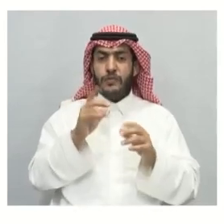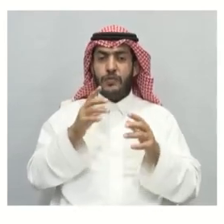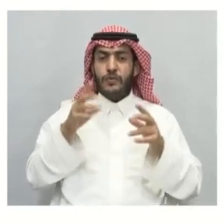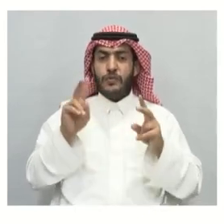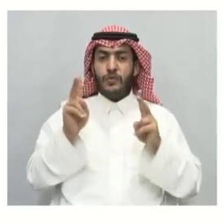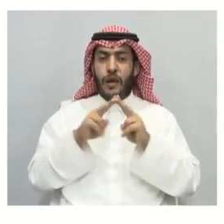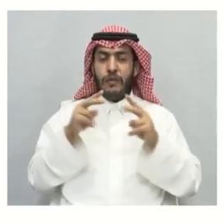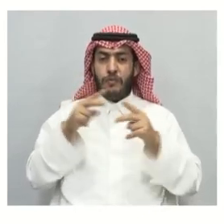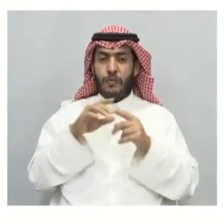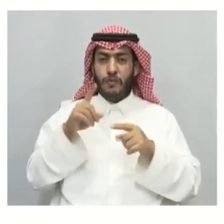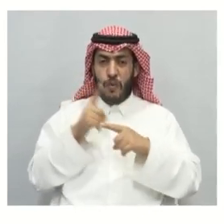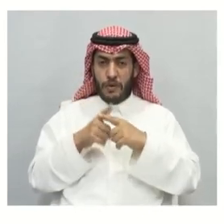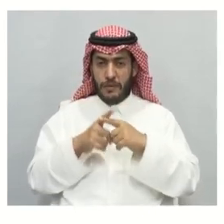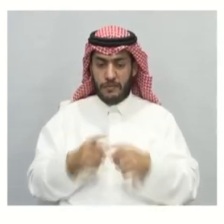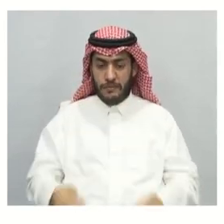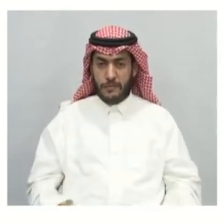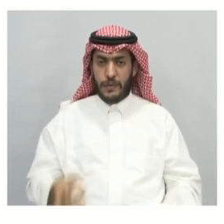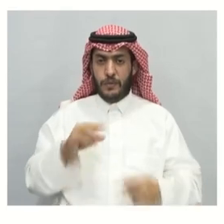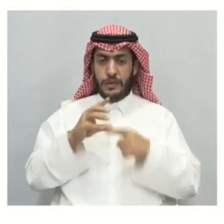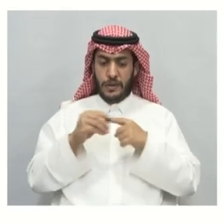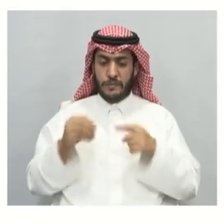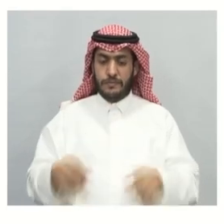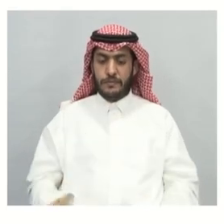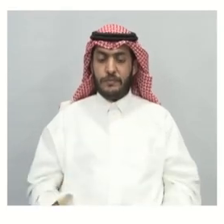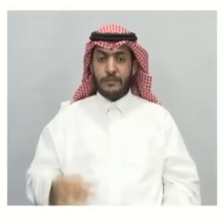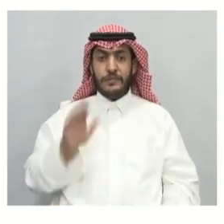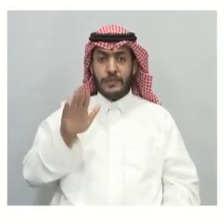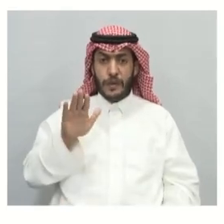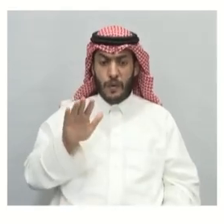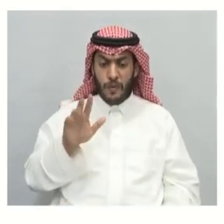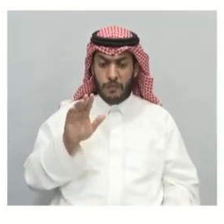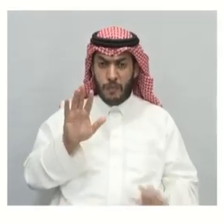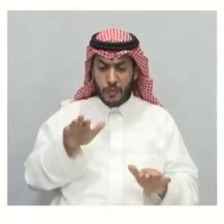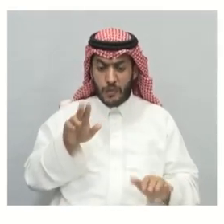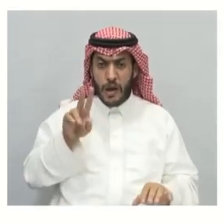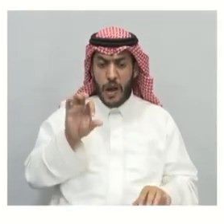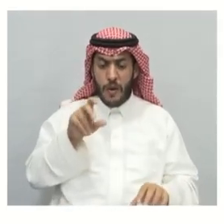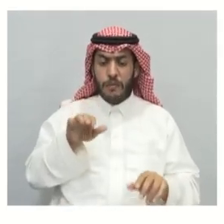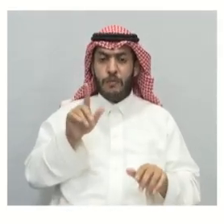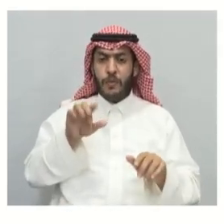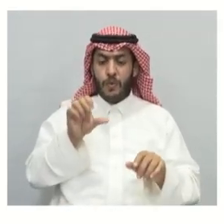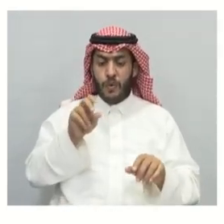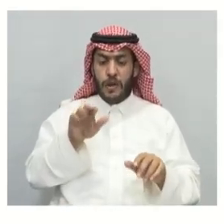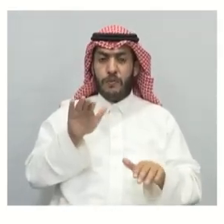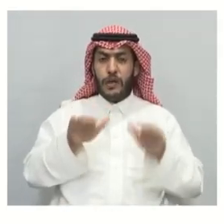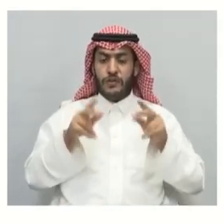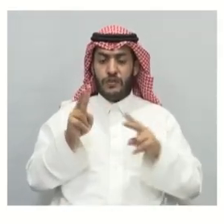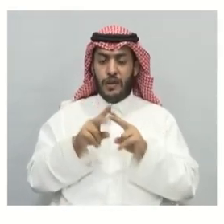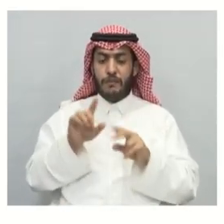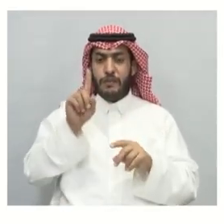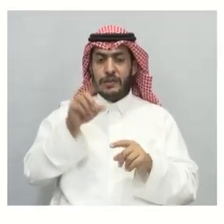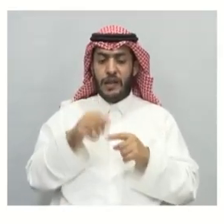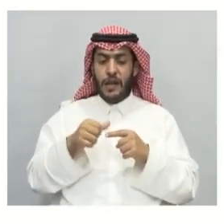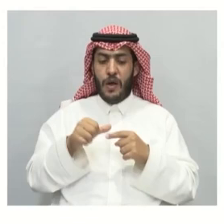الشحنات الموجبه والسالبه تتكون النواه من نيوترونات متعادله الشحنه ما عدا عنصر